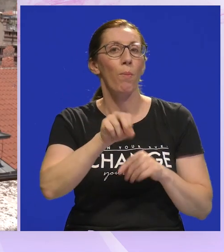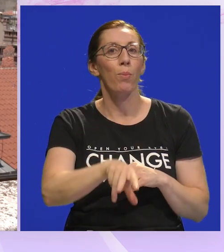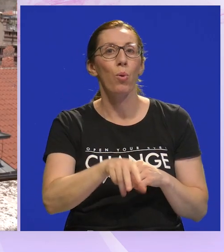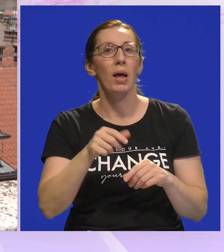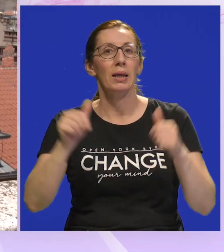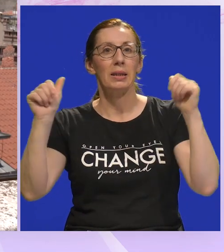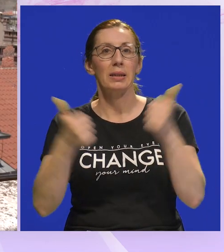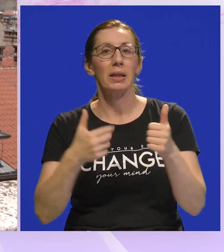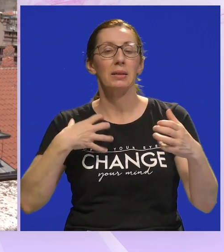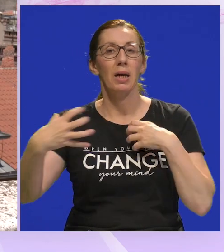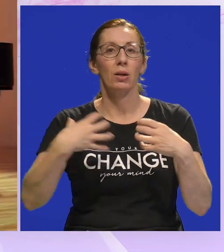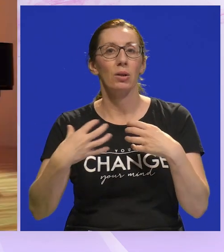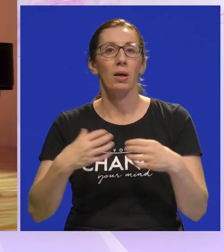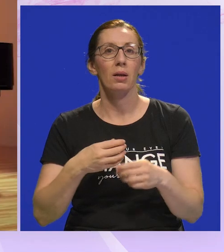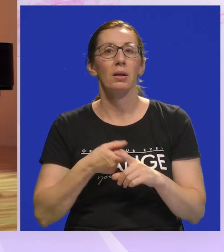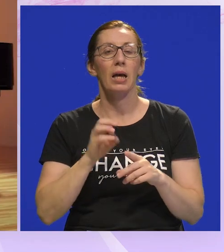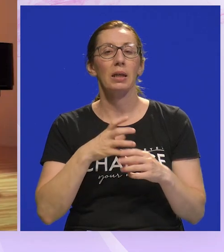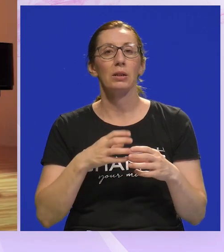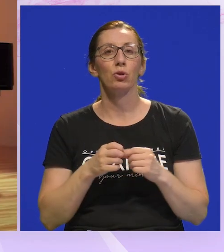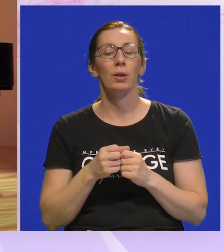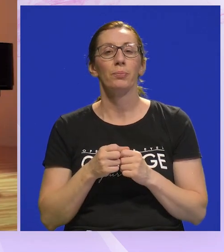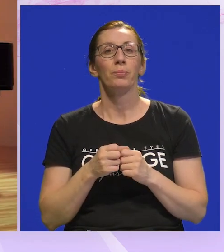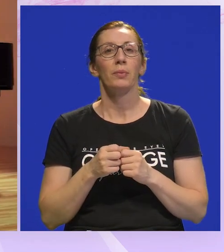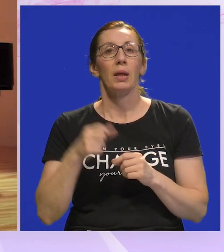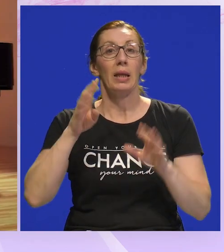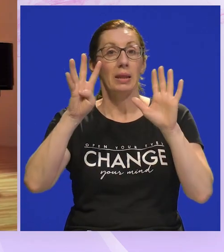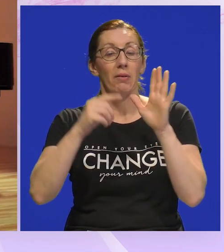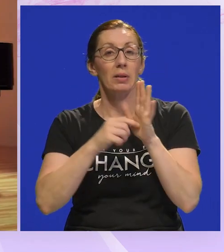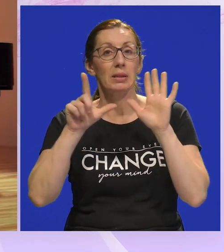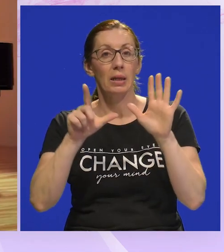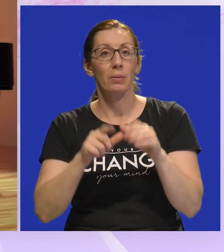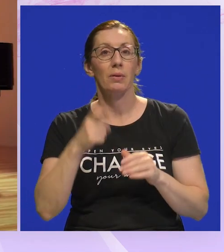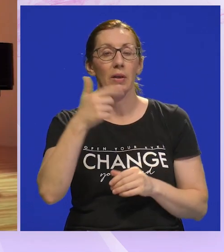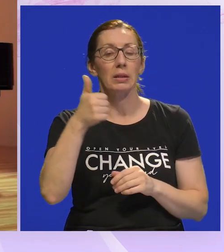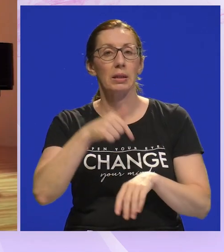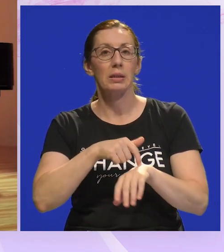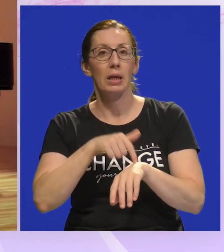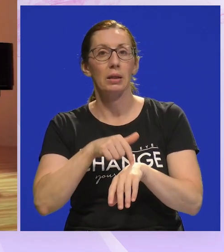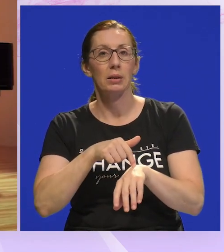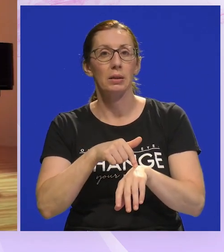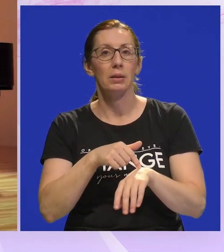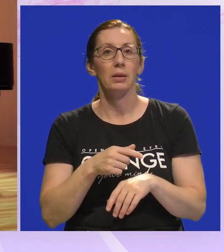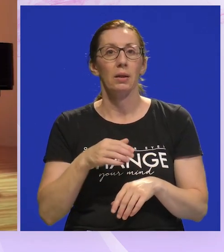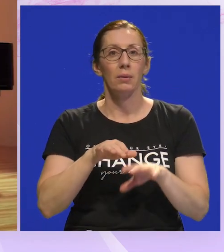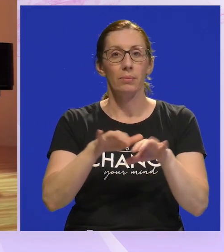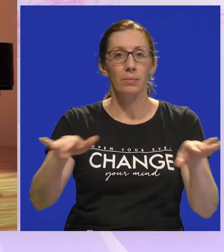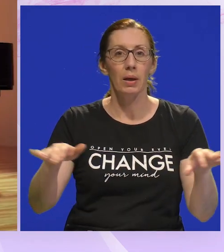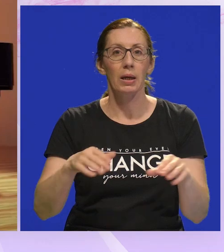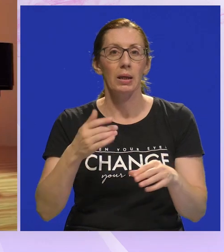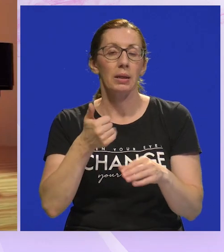čuti uskoro u Puli u Istarskom narodnom kazalištu. On će 9. srpnja u 21